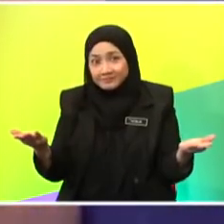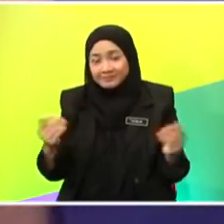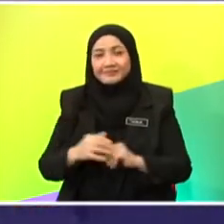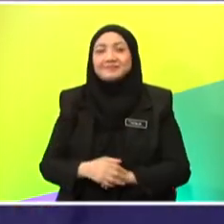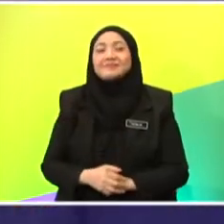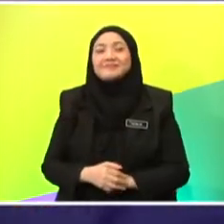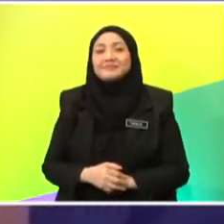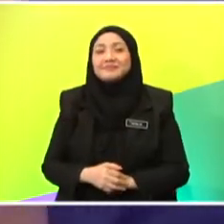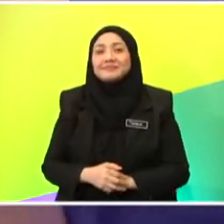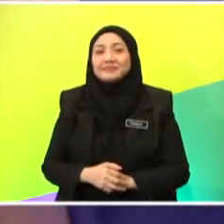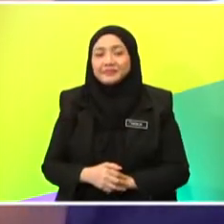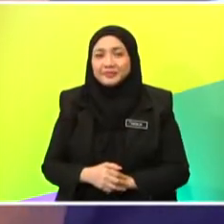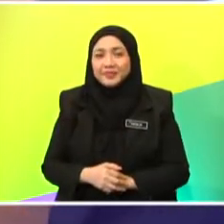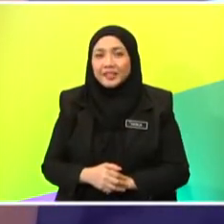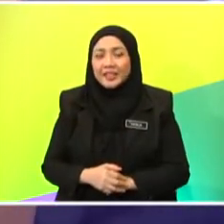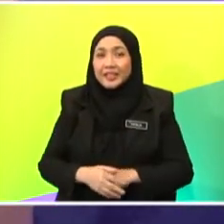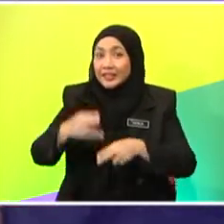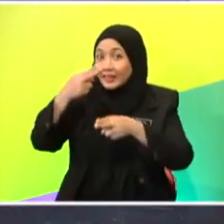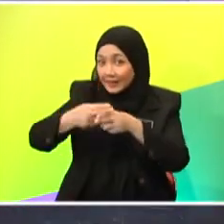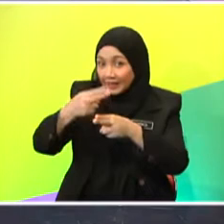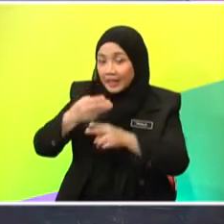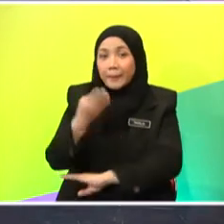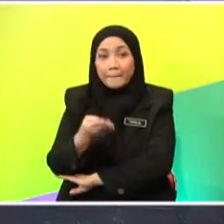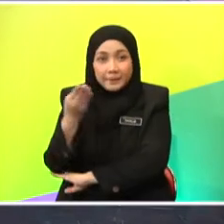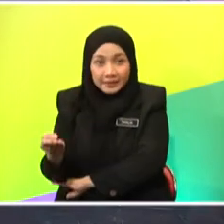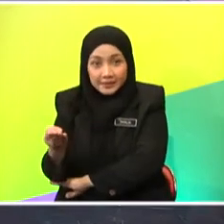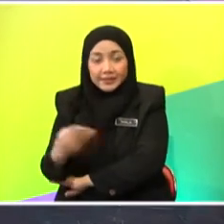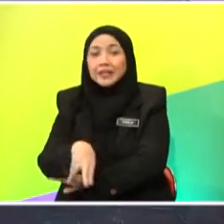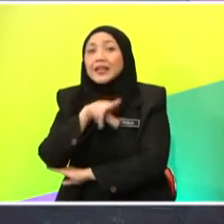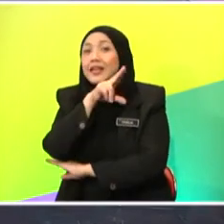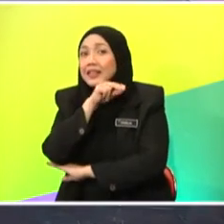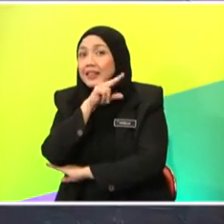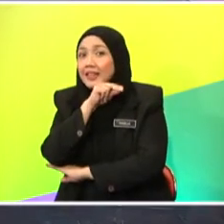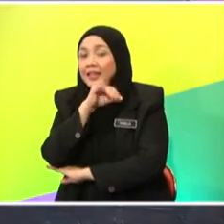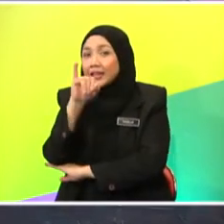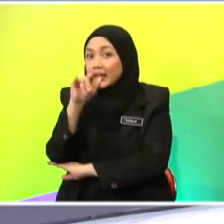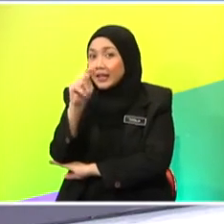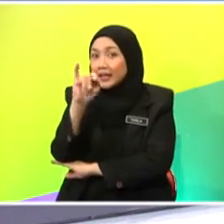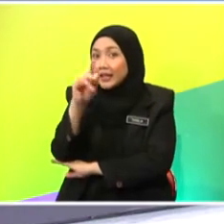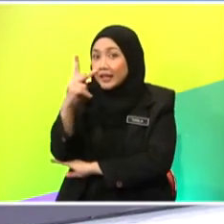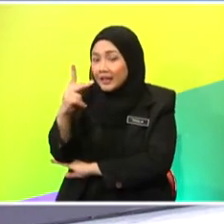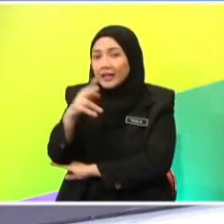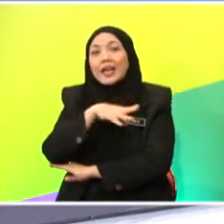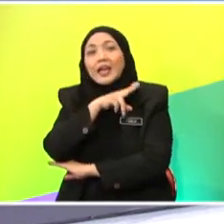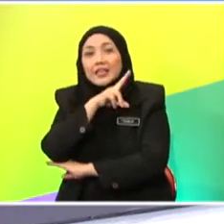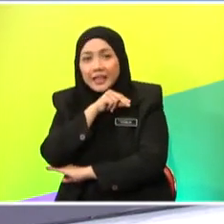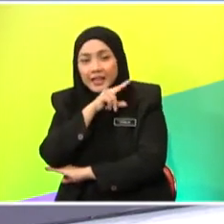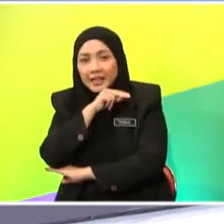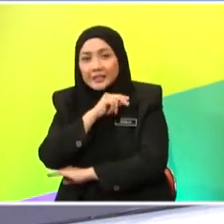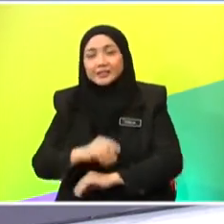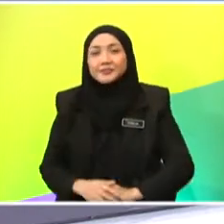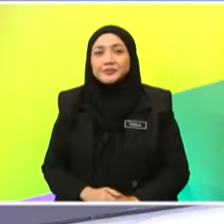chegou itik betul kece gue betul oke Ini itik Oke ite ite